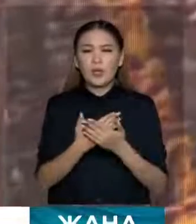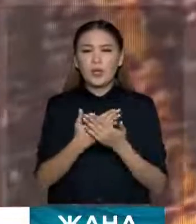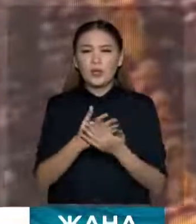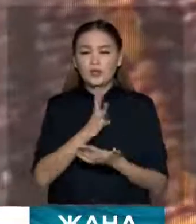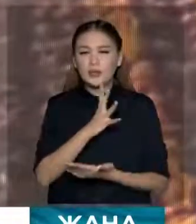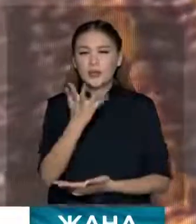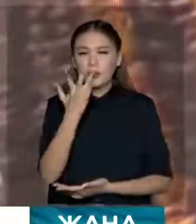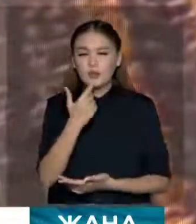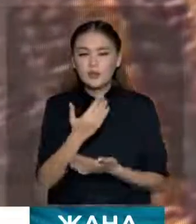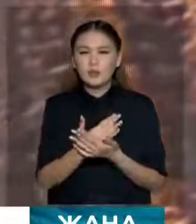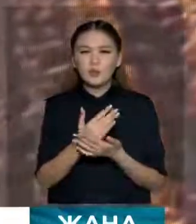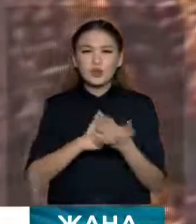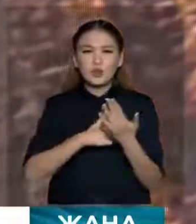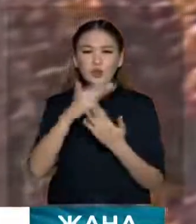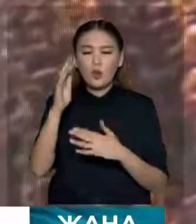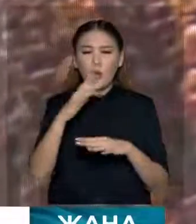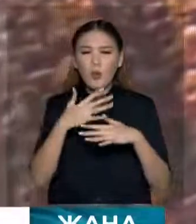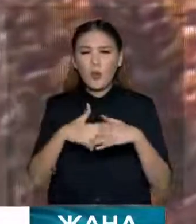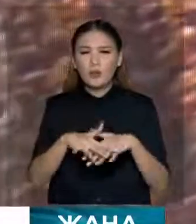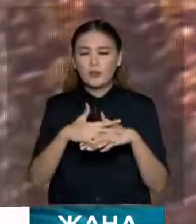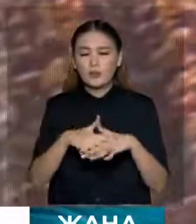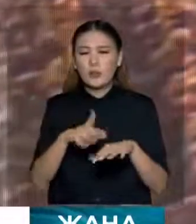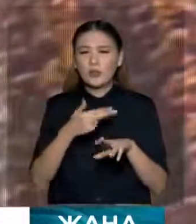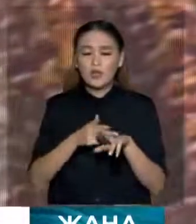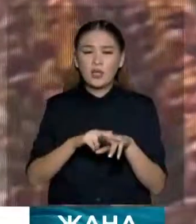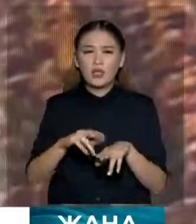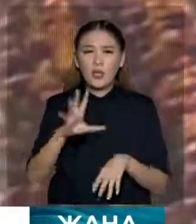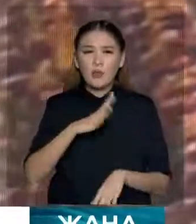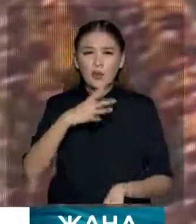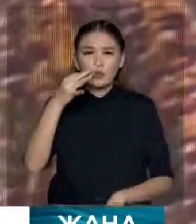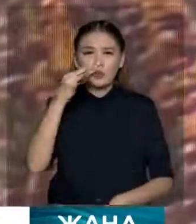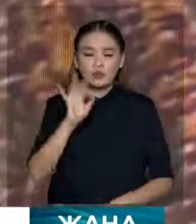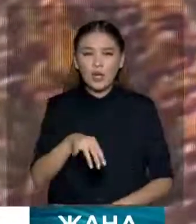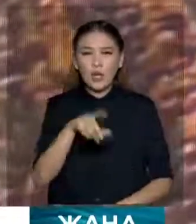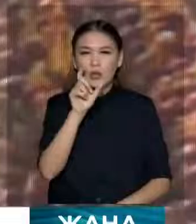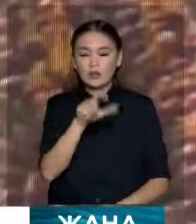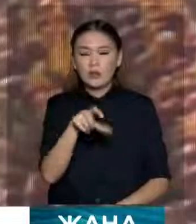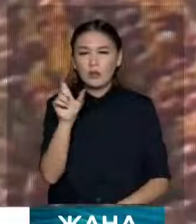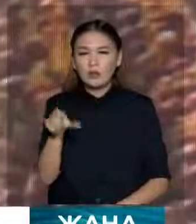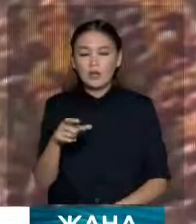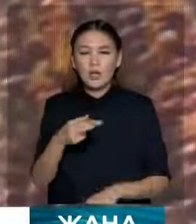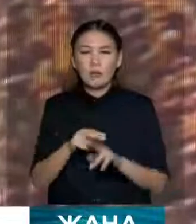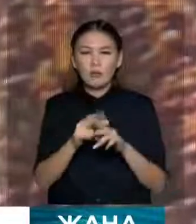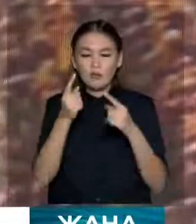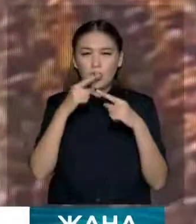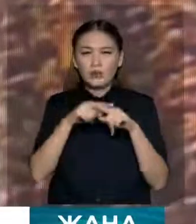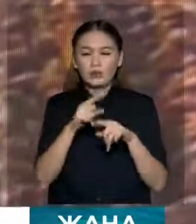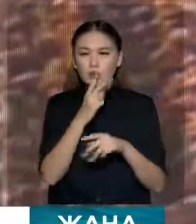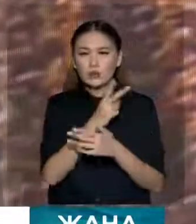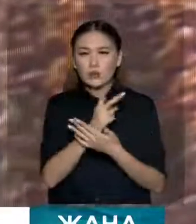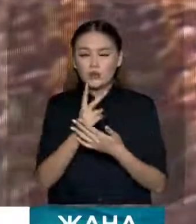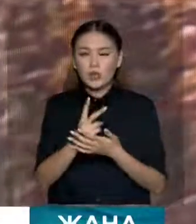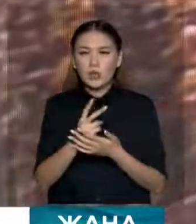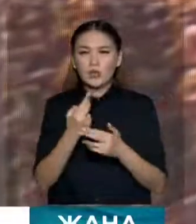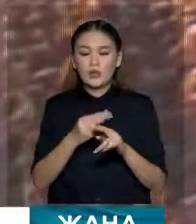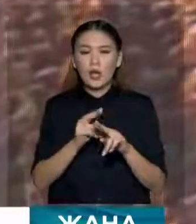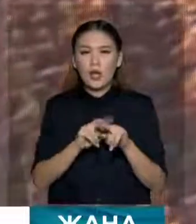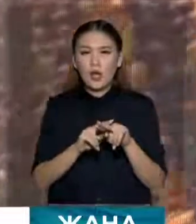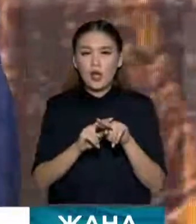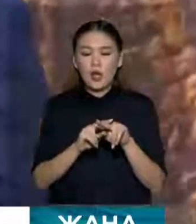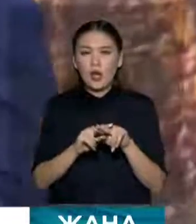цифрлық технология, жоғары математика. Біздің мамандарды, біздің жаңағы студенттерді оқытпайтын бағытпен оқытып отыр. Бізде солай ауысуымыз